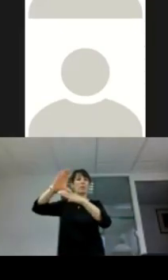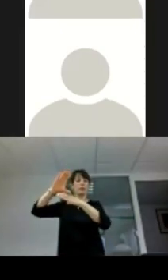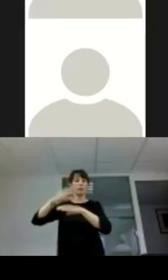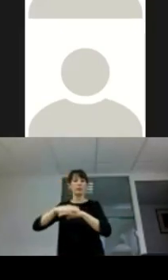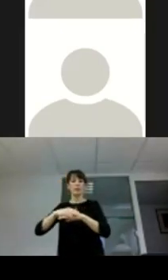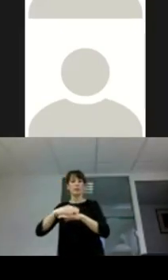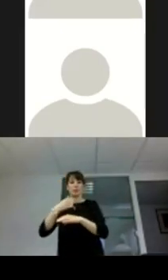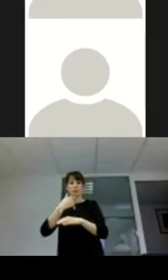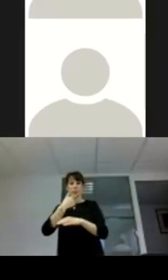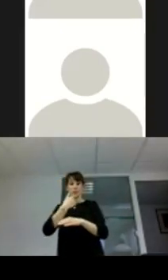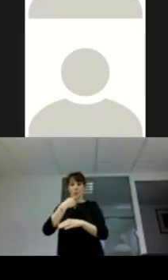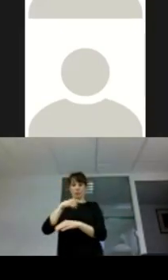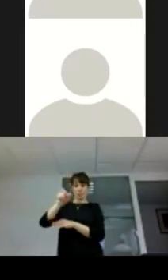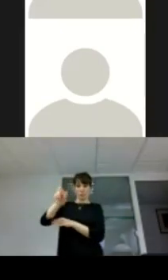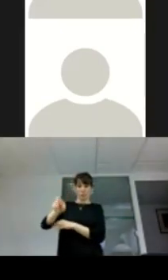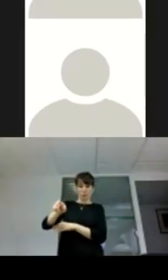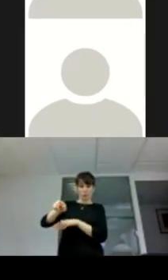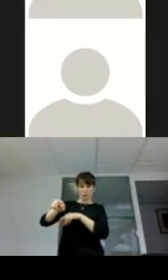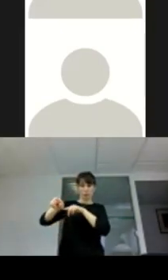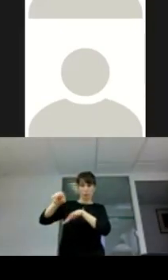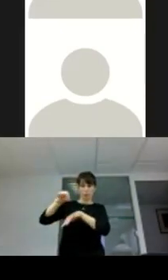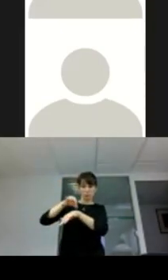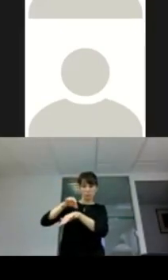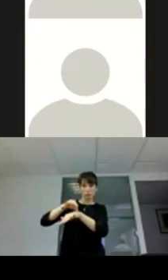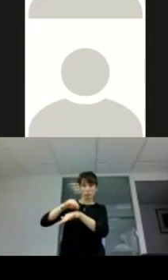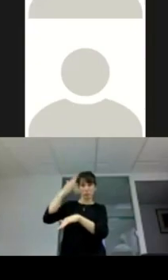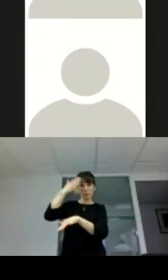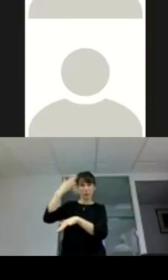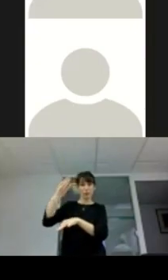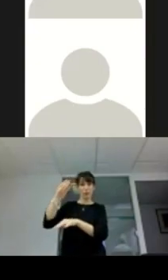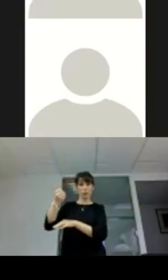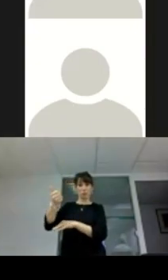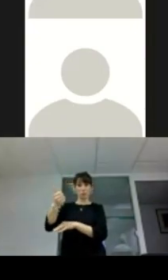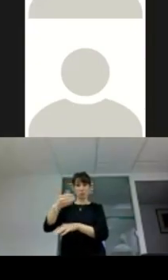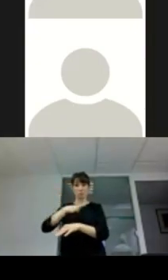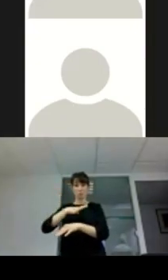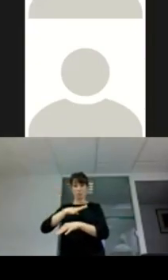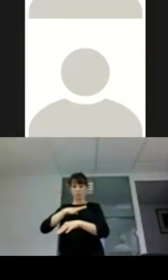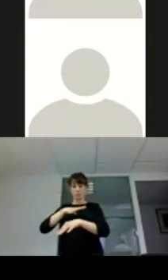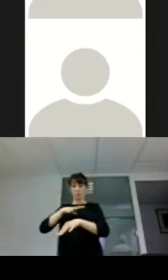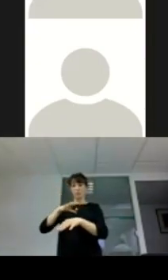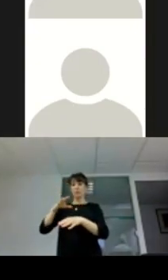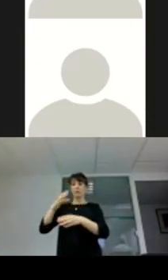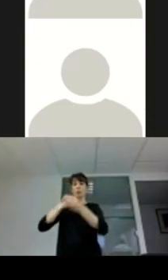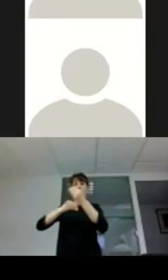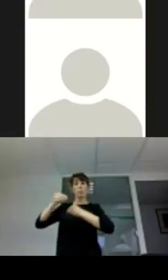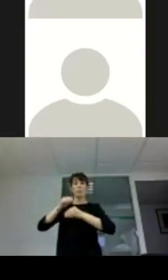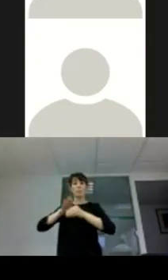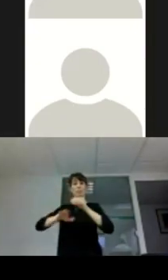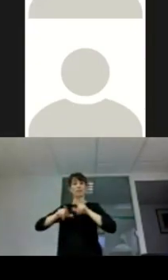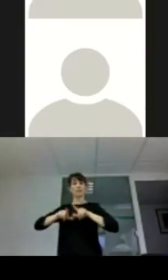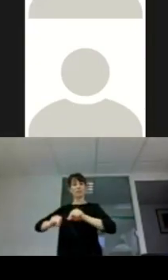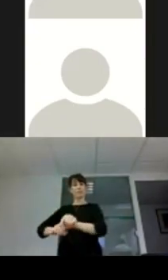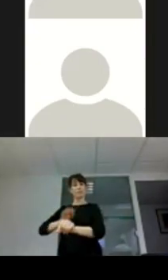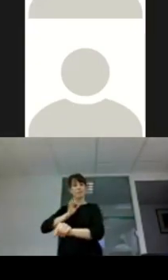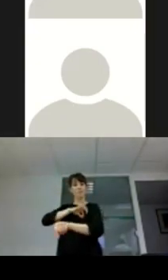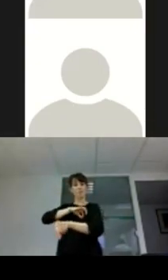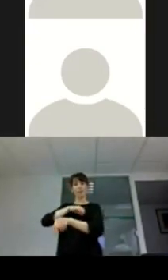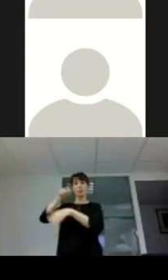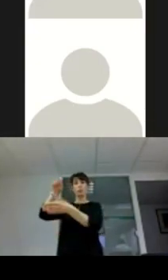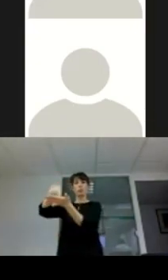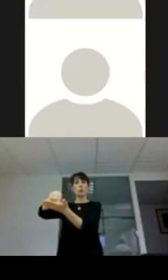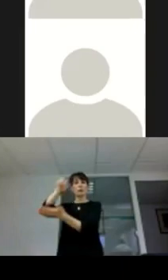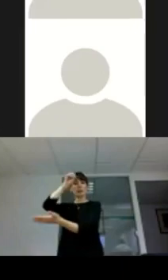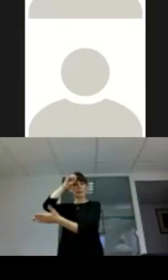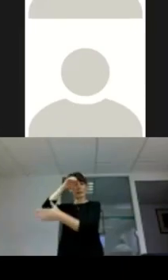soins de support. C'est un accompagnement qui est proposé aux patients qui bénéficient d'un traitement injectable